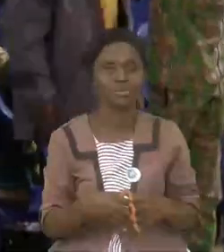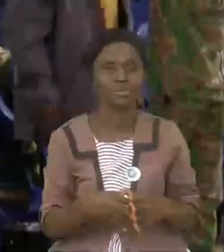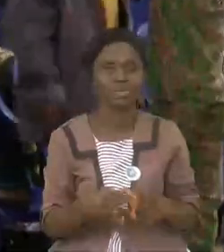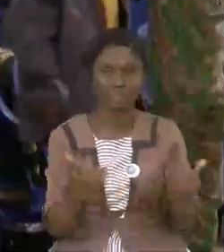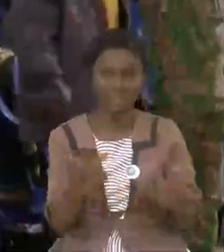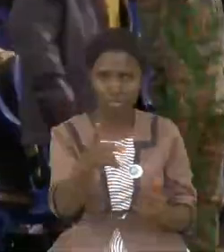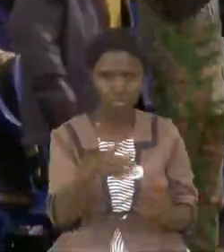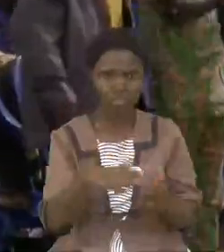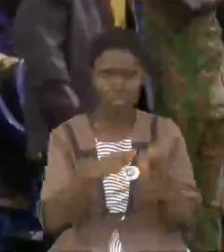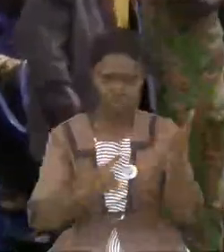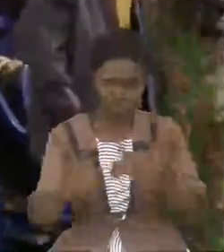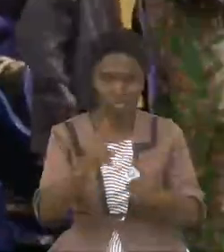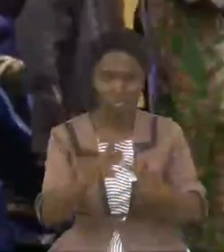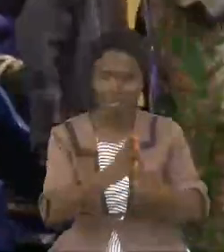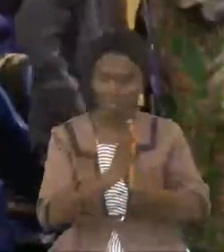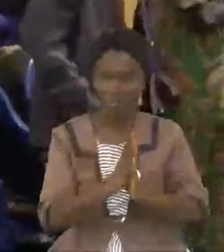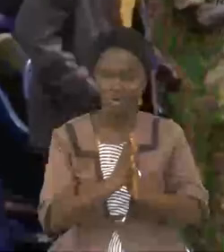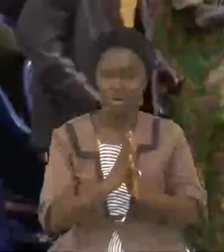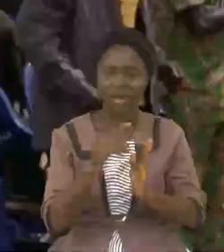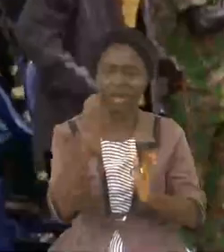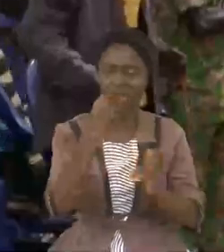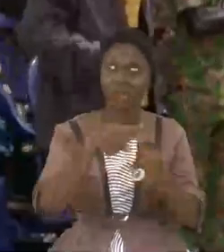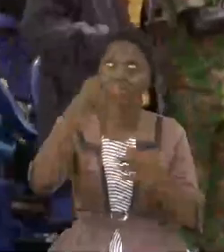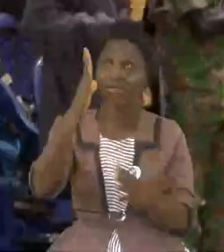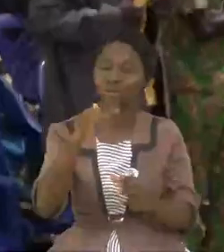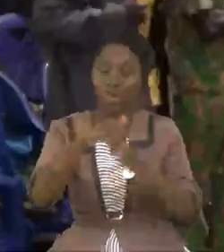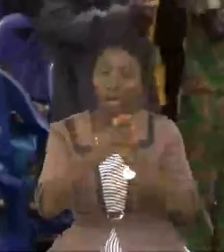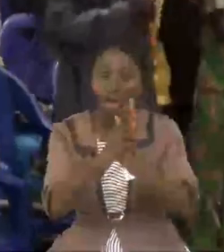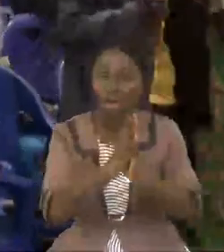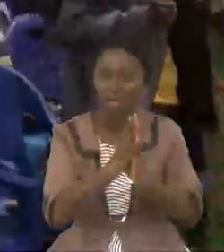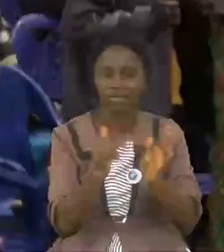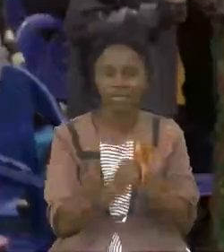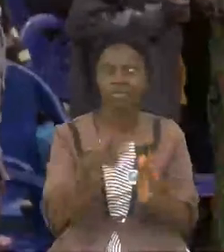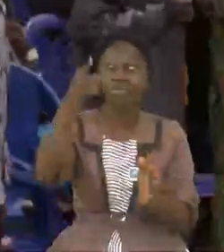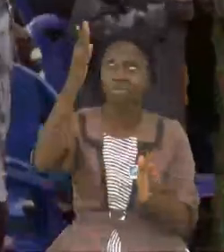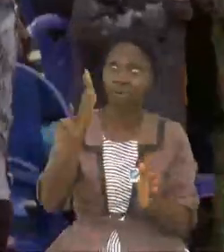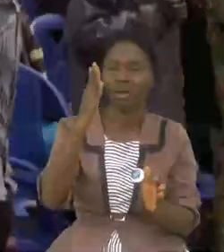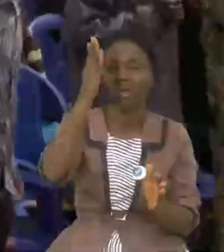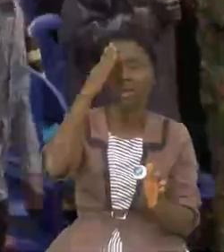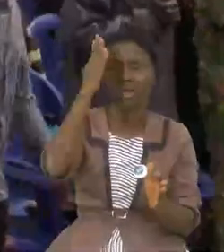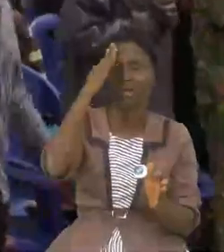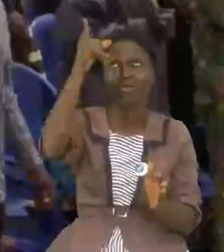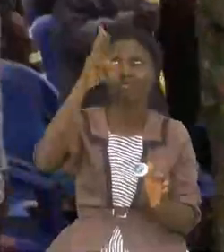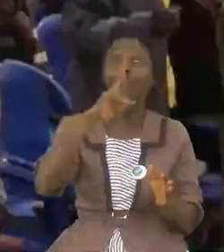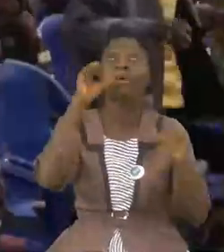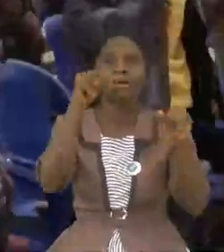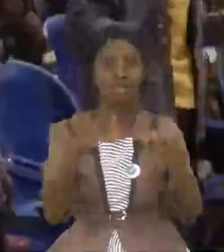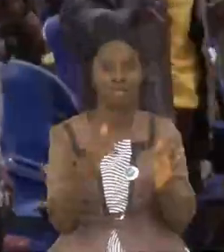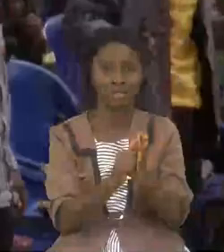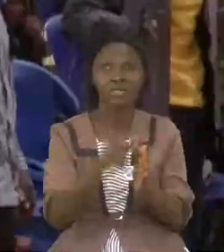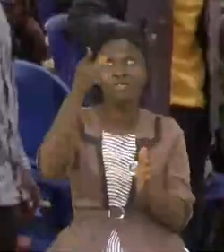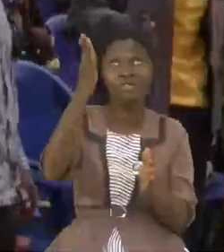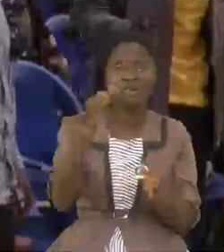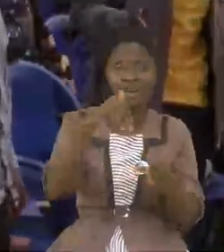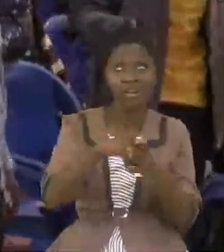capable. Dieu est capable dans votre vie. Ouvrez la bouche et parlez au Seigneur en prière.